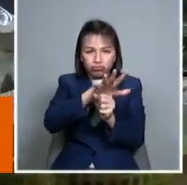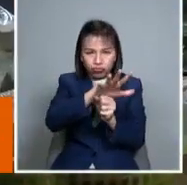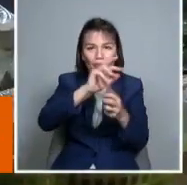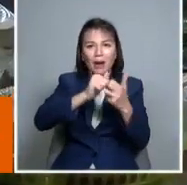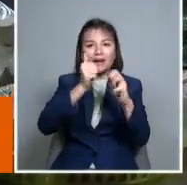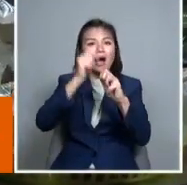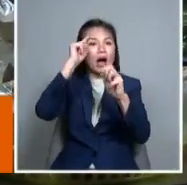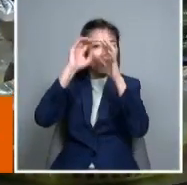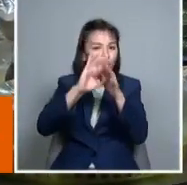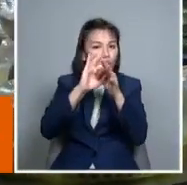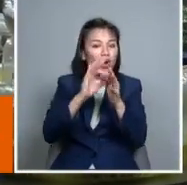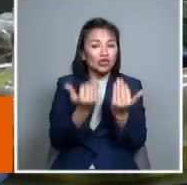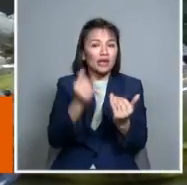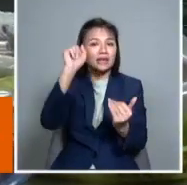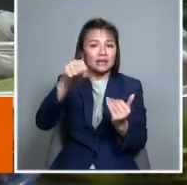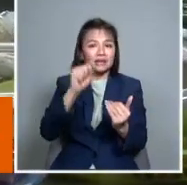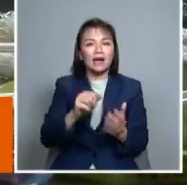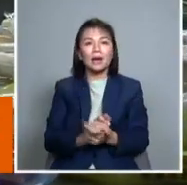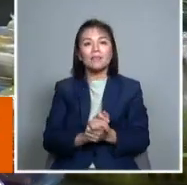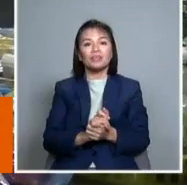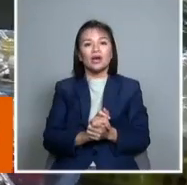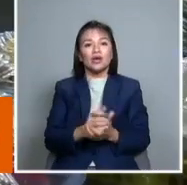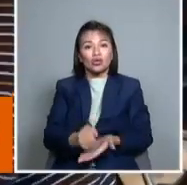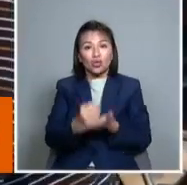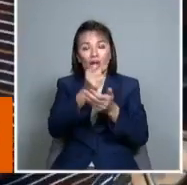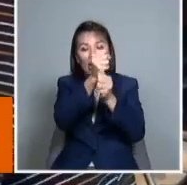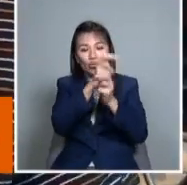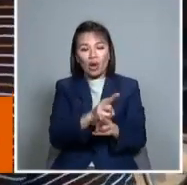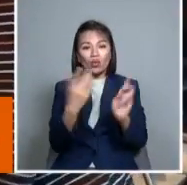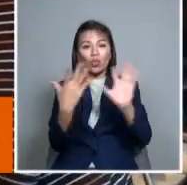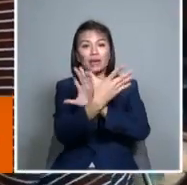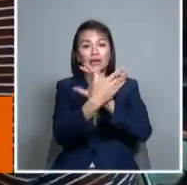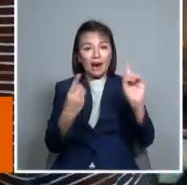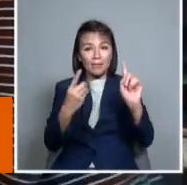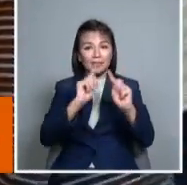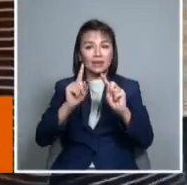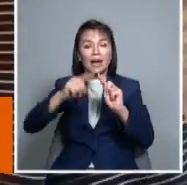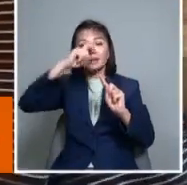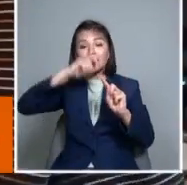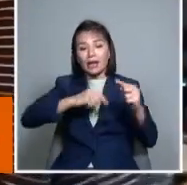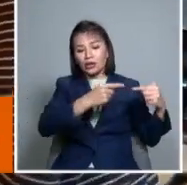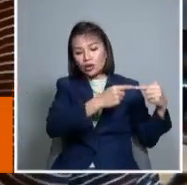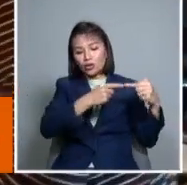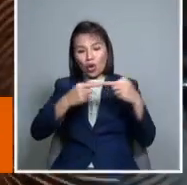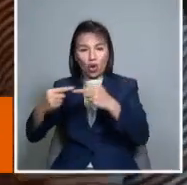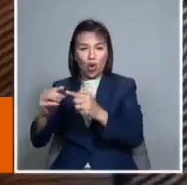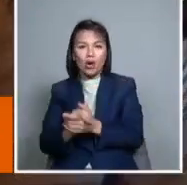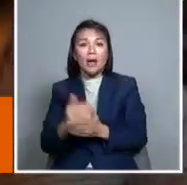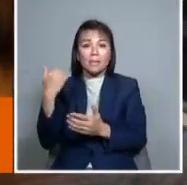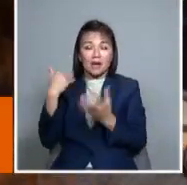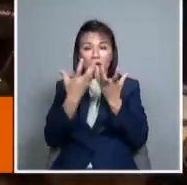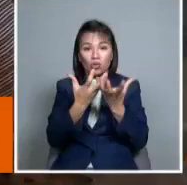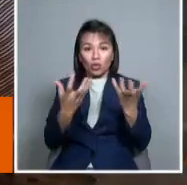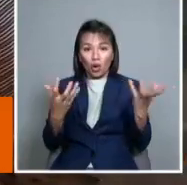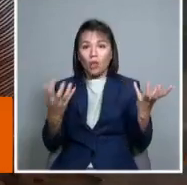เป็นความกังวลใจกันอยู่นักณปัจจุบันนี้นะครับและอนุรักษ์วัฒนธรรมประเพณีอันดีงามของไทยให้คงอยู่สืบไปบางท่านเนี่ยก็นำ